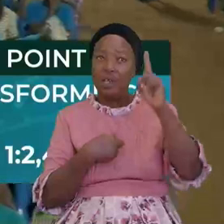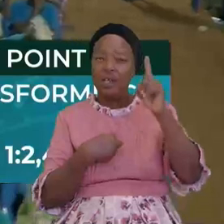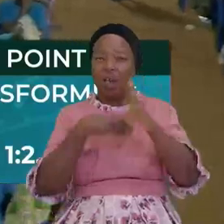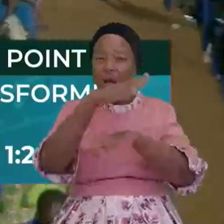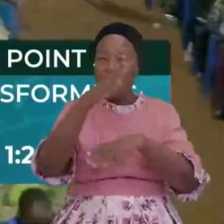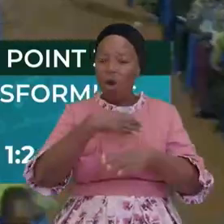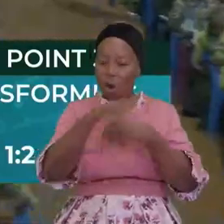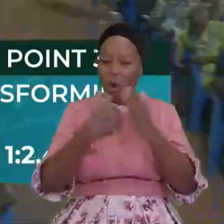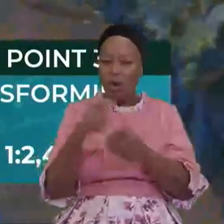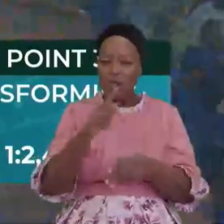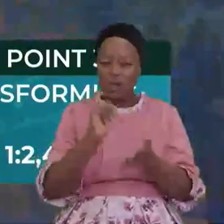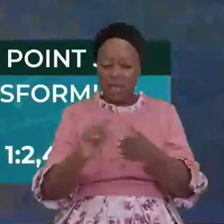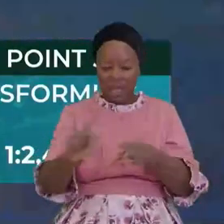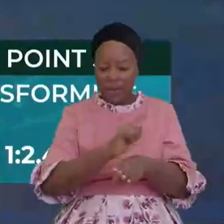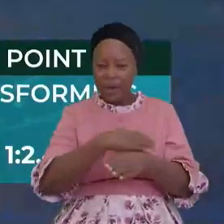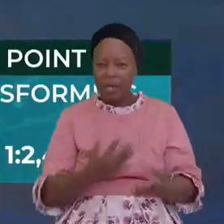Venez à moi.